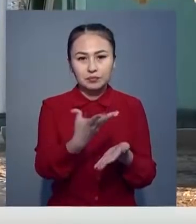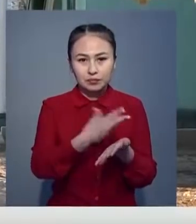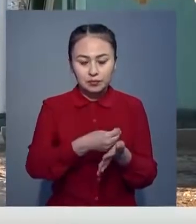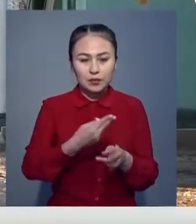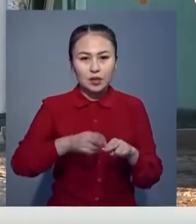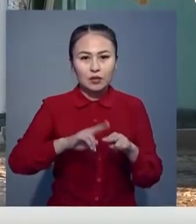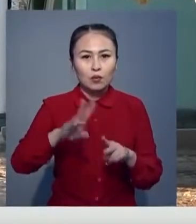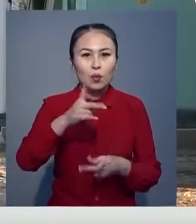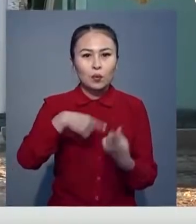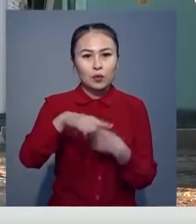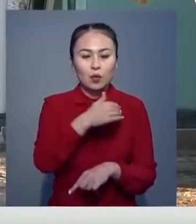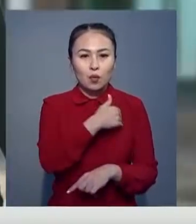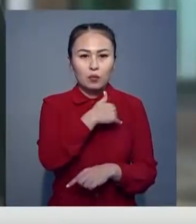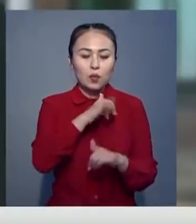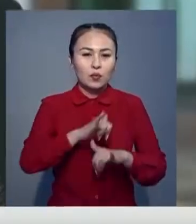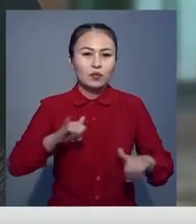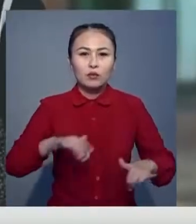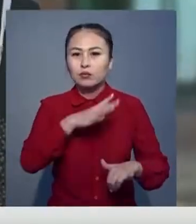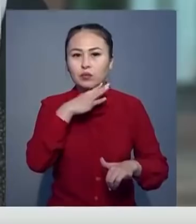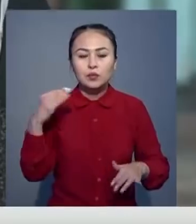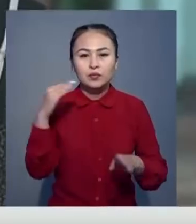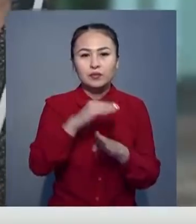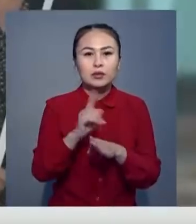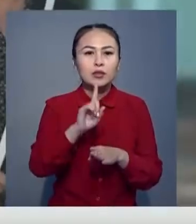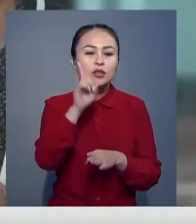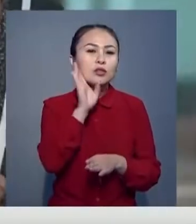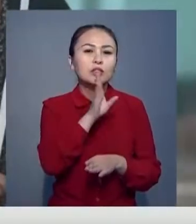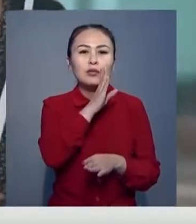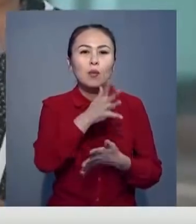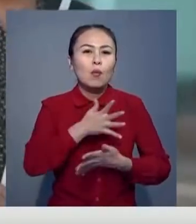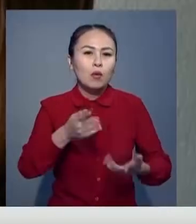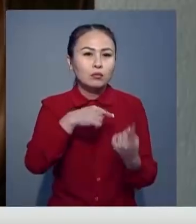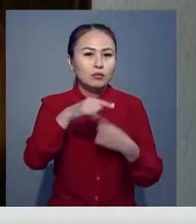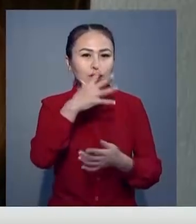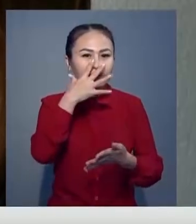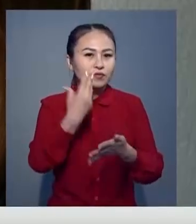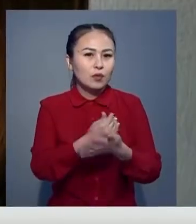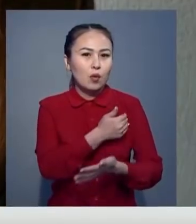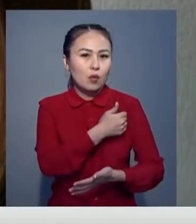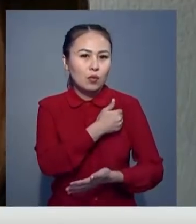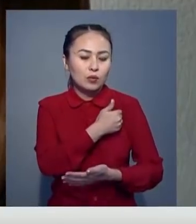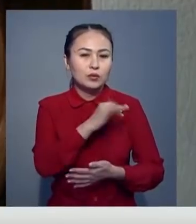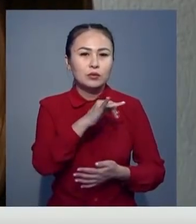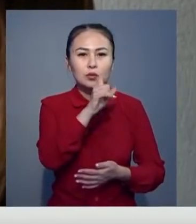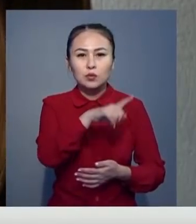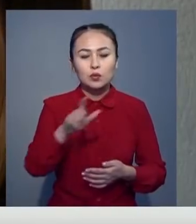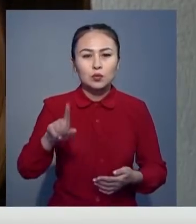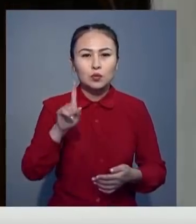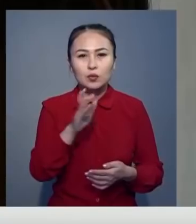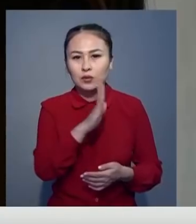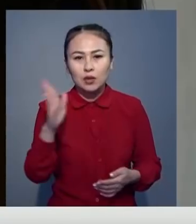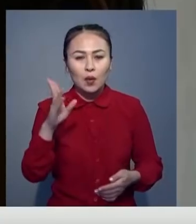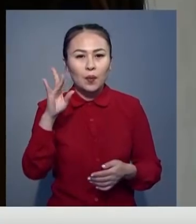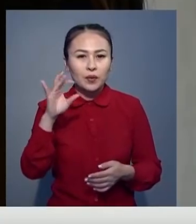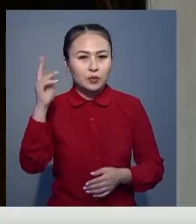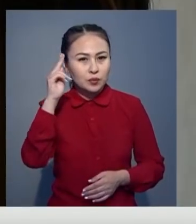ауылдан кәсіп ашамын деушілердің қатары көбейді. Әсіресе әйелдер іскерлікке жақын. Жергілікті жұмыспен қамту орталығында 100-ден астам азамат арнайы